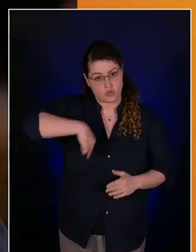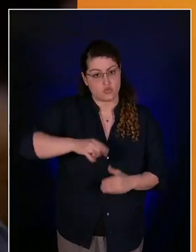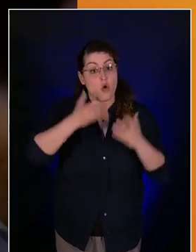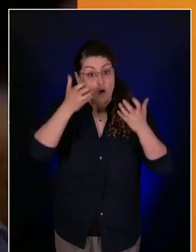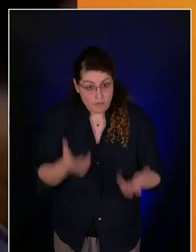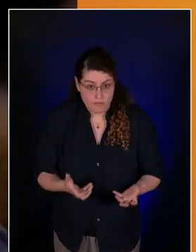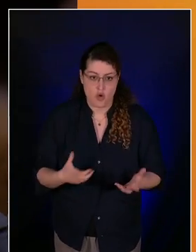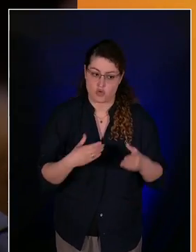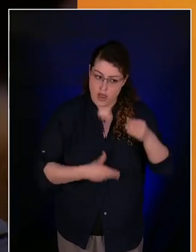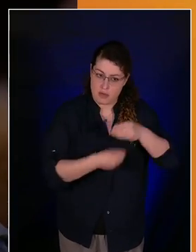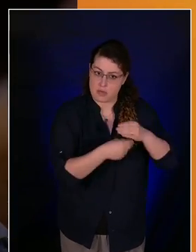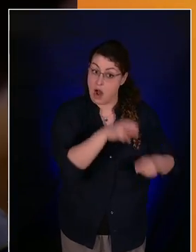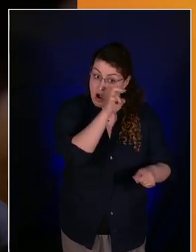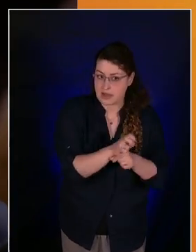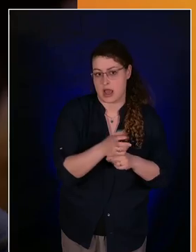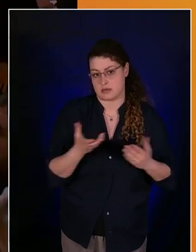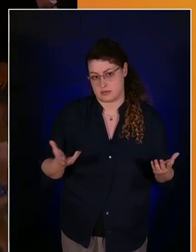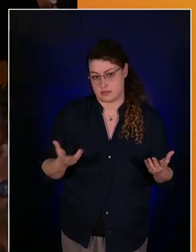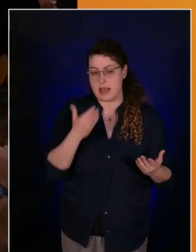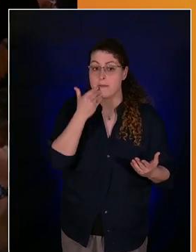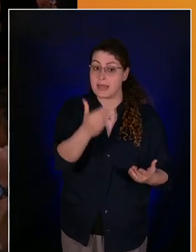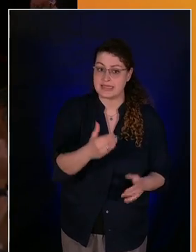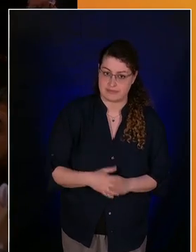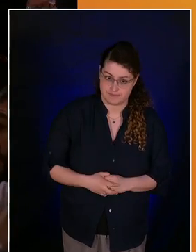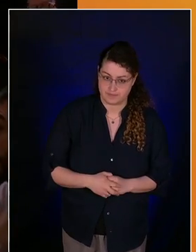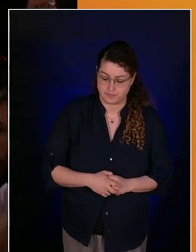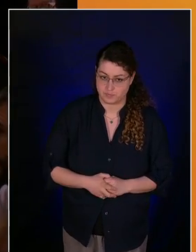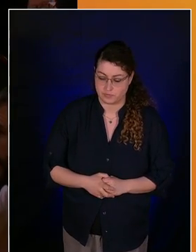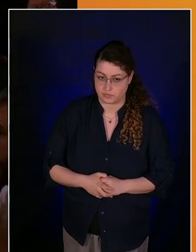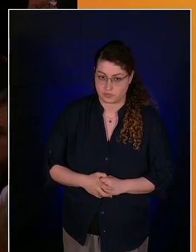maintenir cet amendement merci d'accord